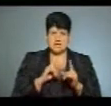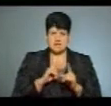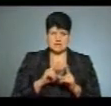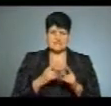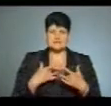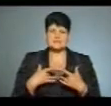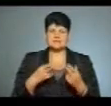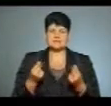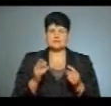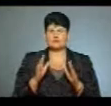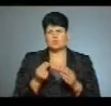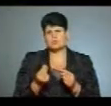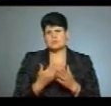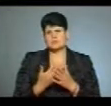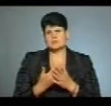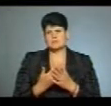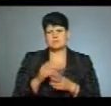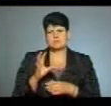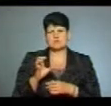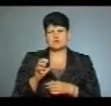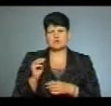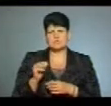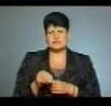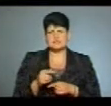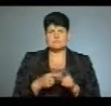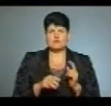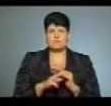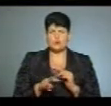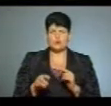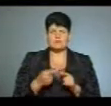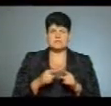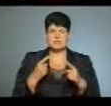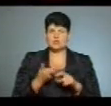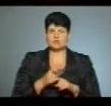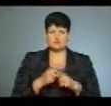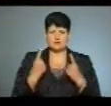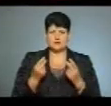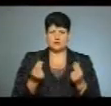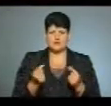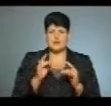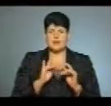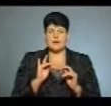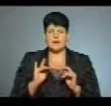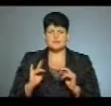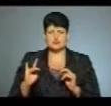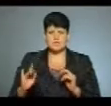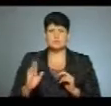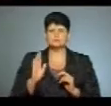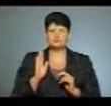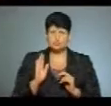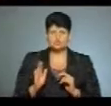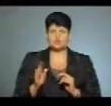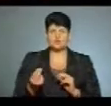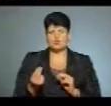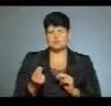по кошторису буде коштувати практично 500 тисяч, півмільйона. Це дуже великі кошти. А лавочки будуть